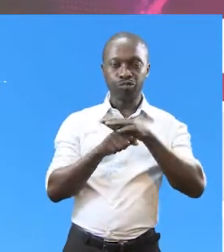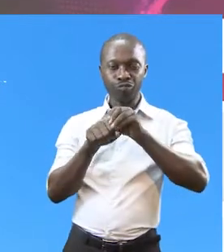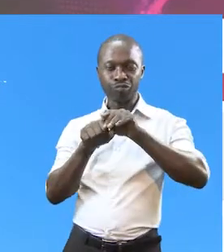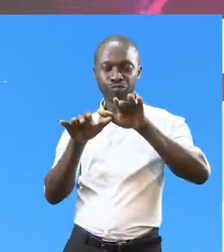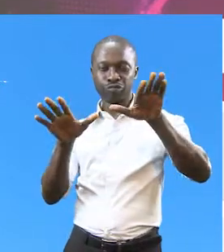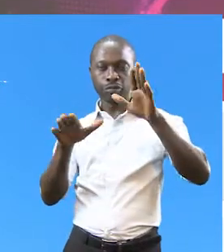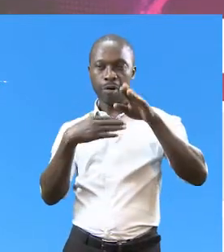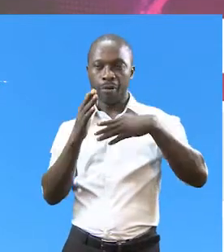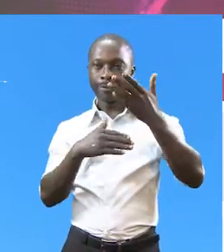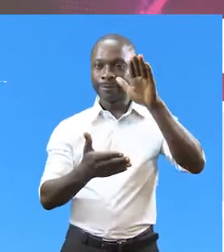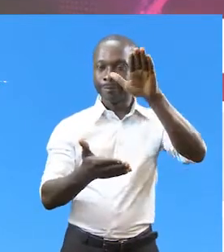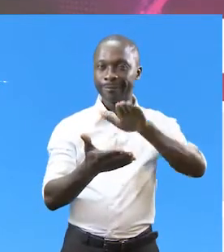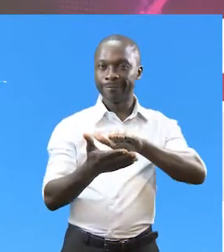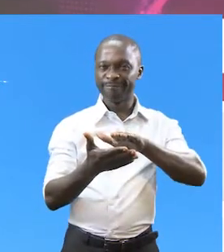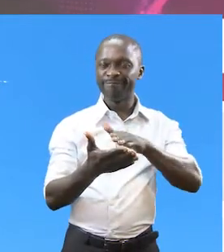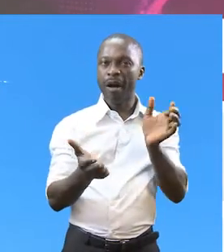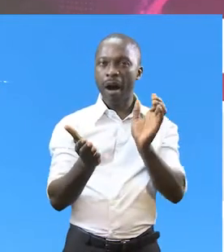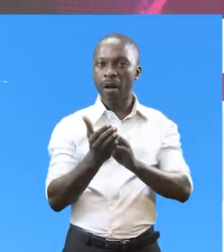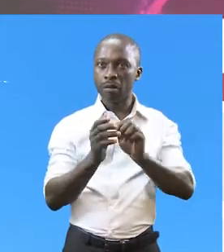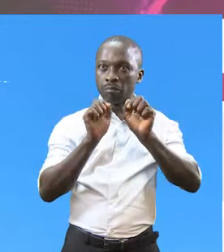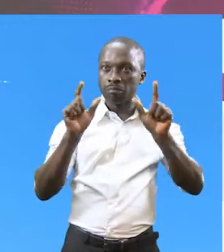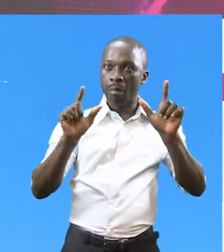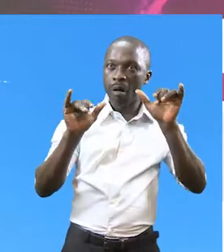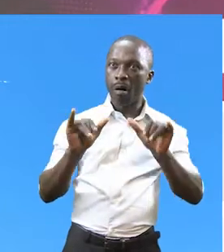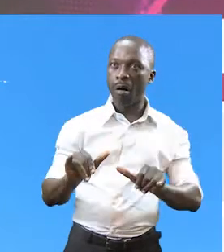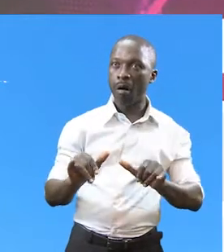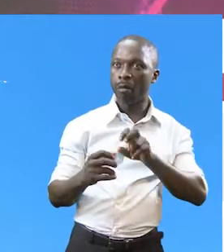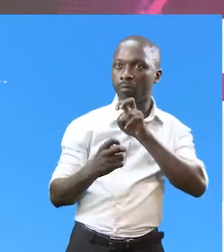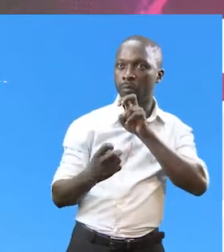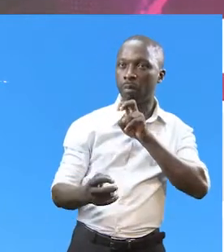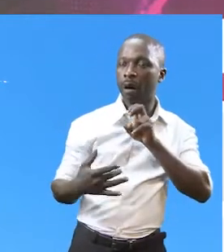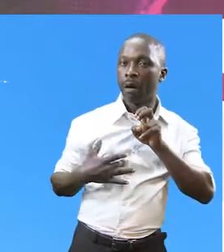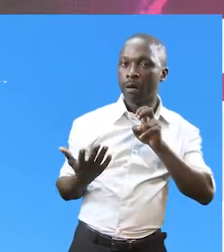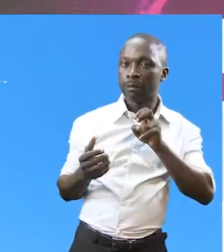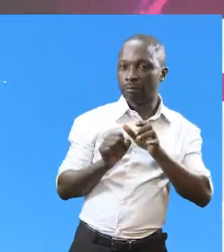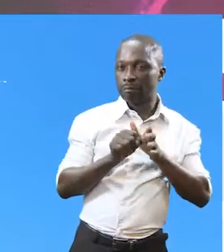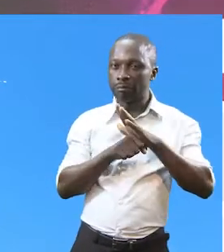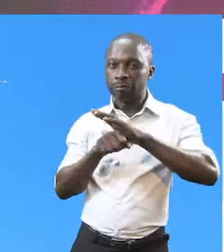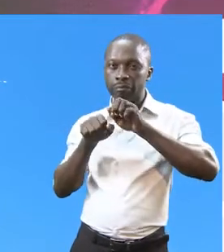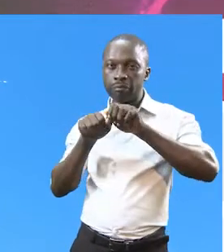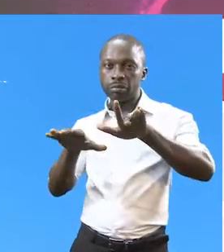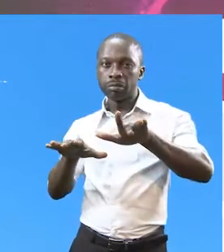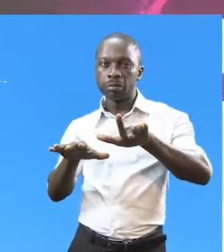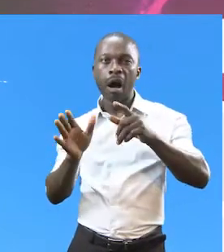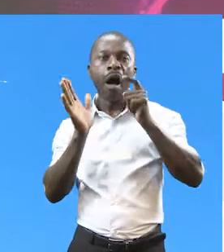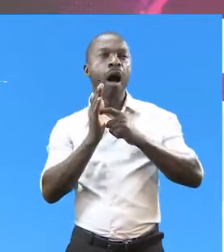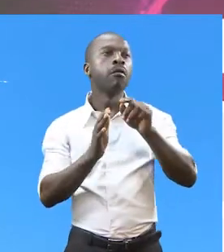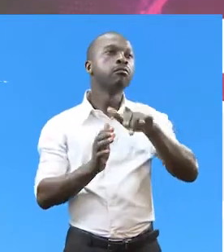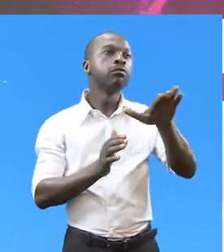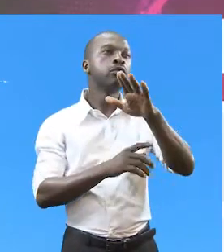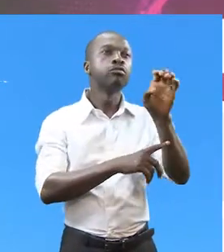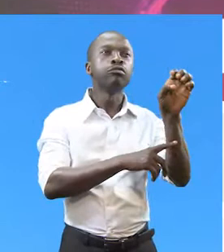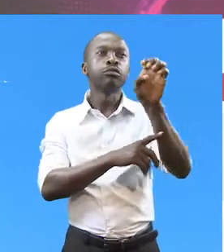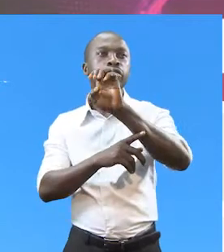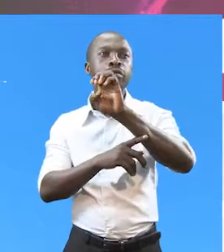cette pandémie au moment où de nombreux pays européens virent au gros confinement. Les pouvoirs publics camerounais montent